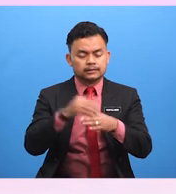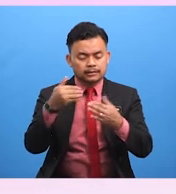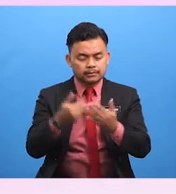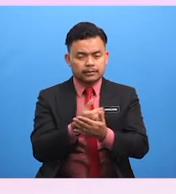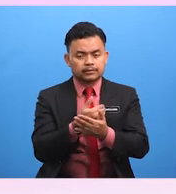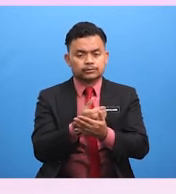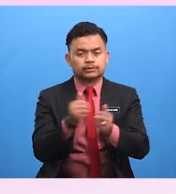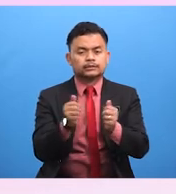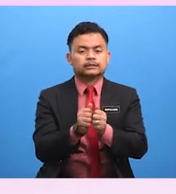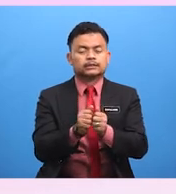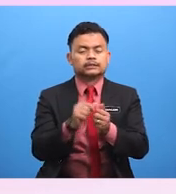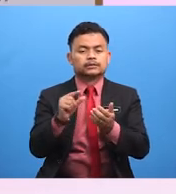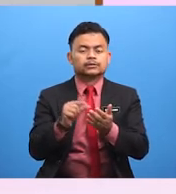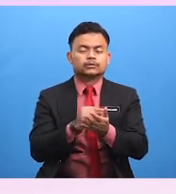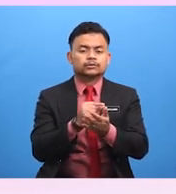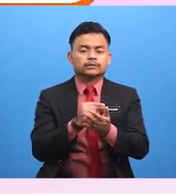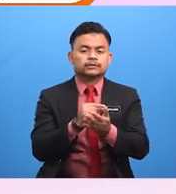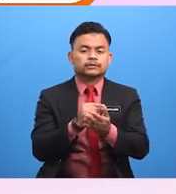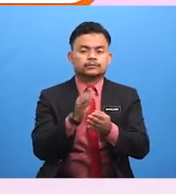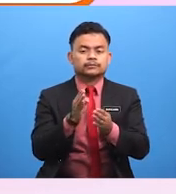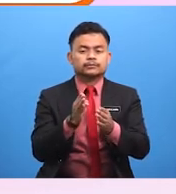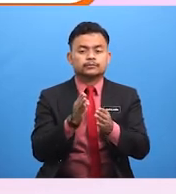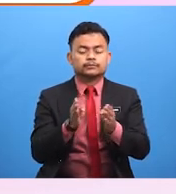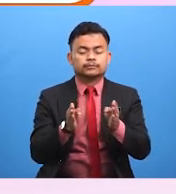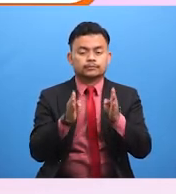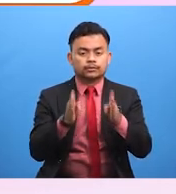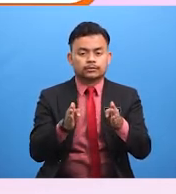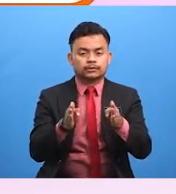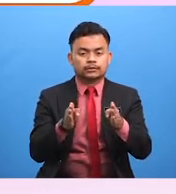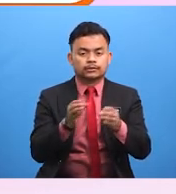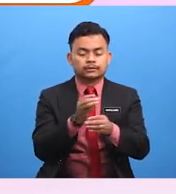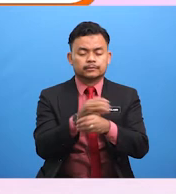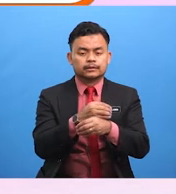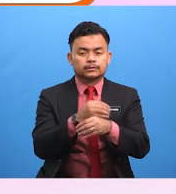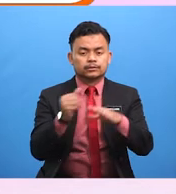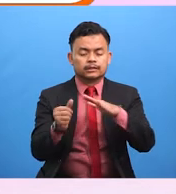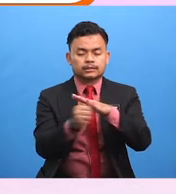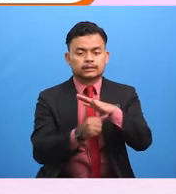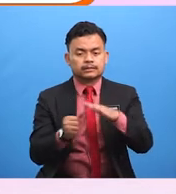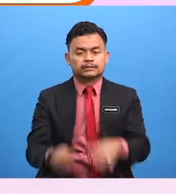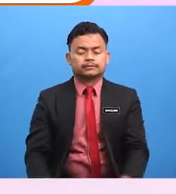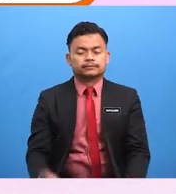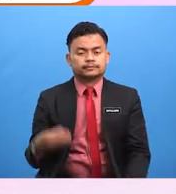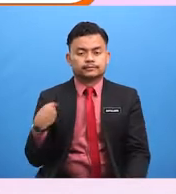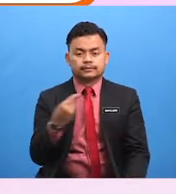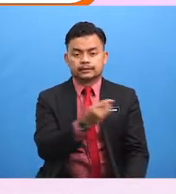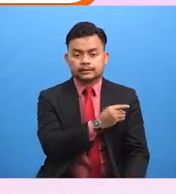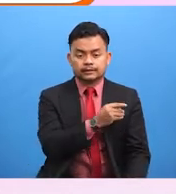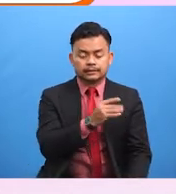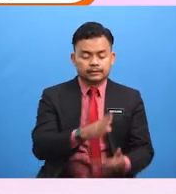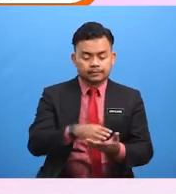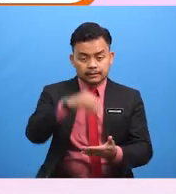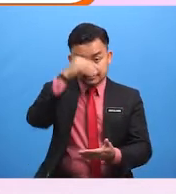Dan yang terakhir, kita juga telah mempelajari bahawa objek dibuat